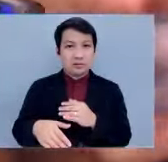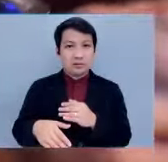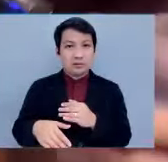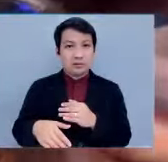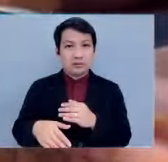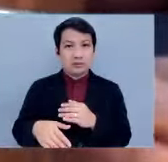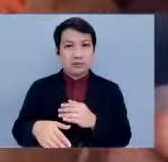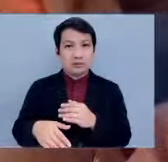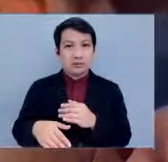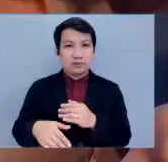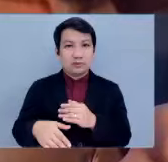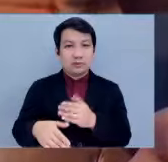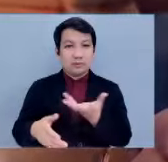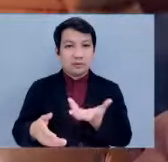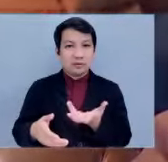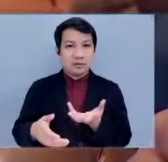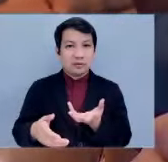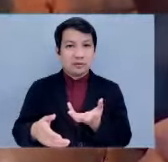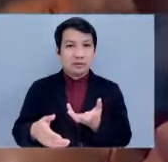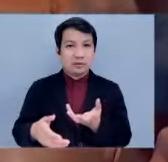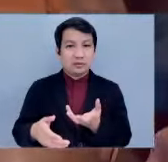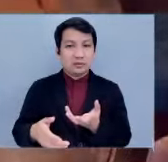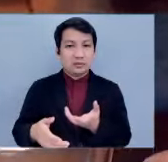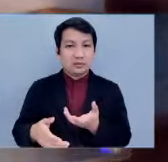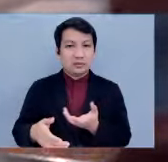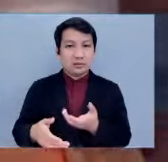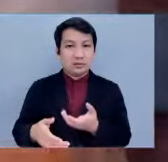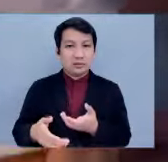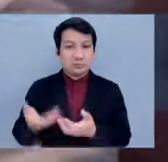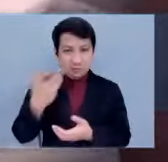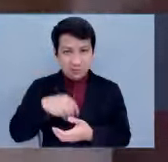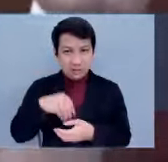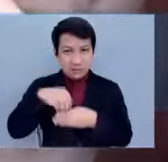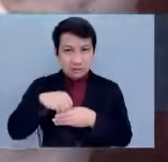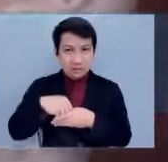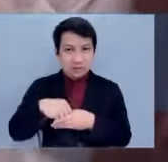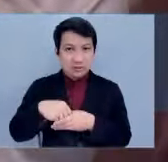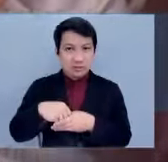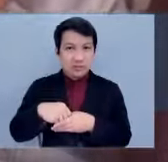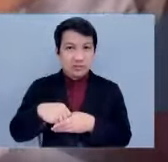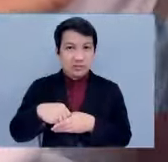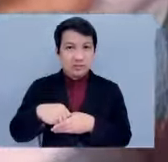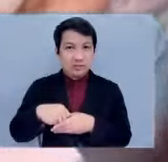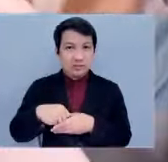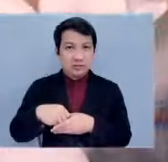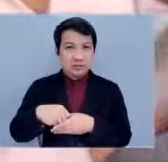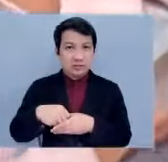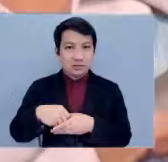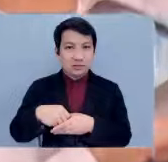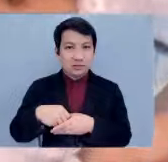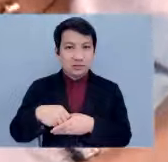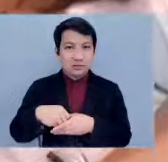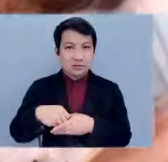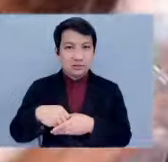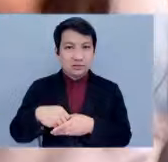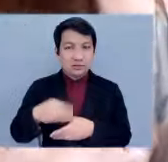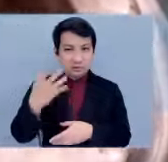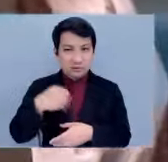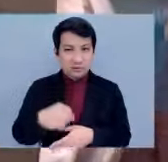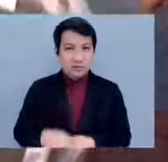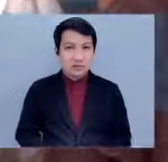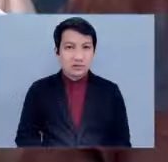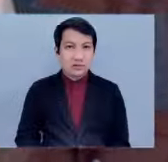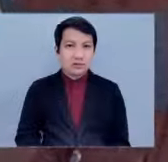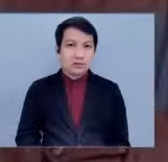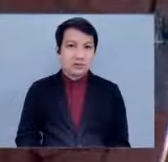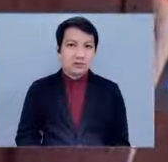Hindi nabasa yung loob. Yeah. Diba? So yun yung maganda ron. Dry na dry pa rin yung loob niya. Hindi ko alam kung makikita natin visually. May tatanong sa'yo. Yes, ma'am. Sa ngalan